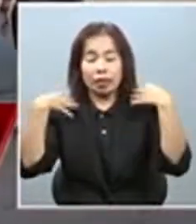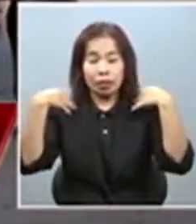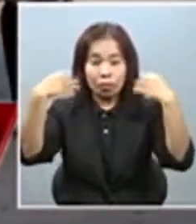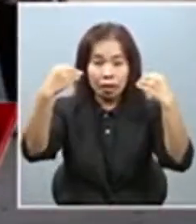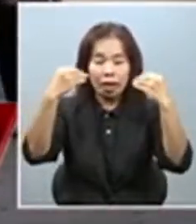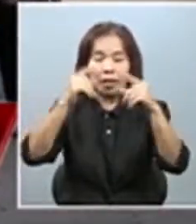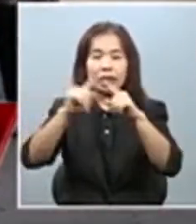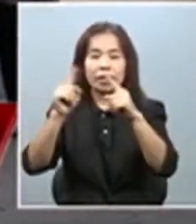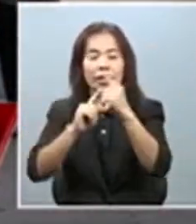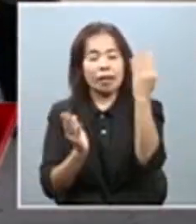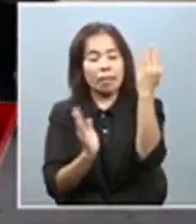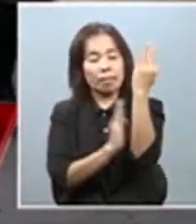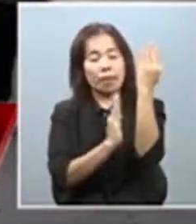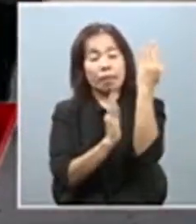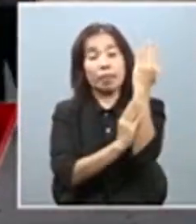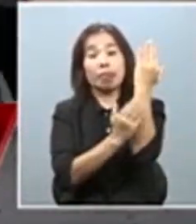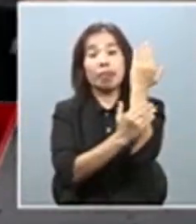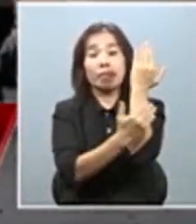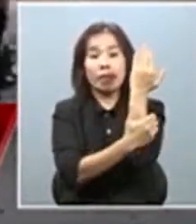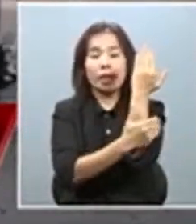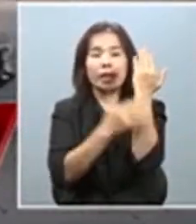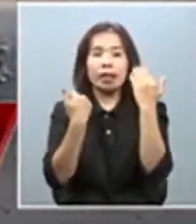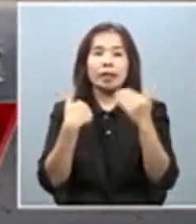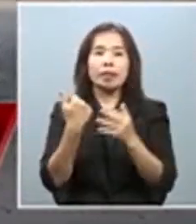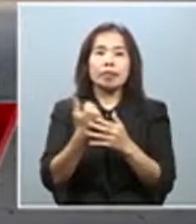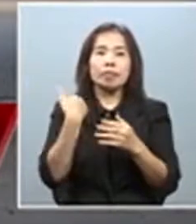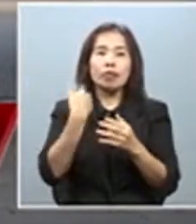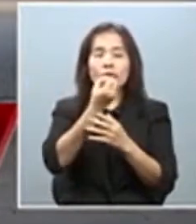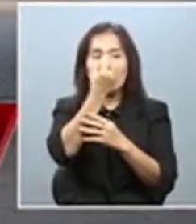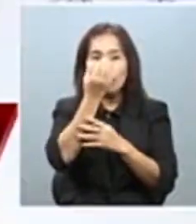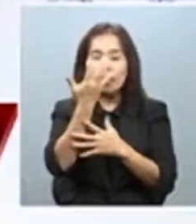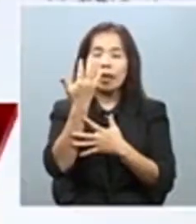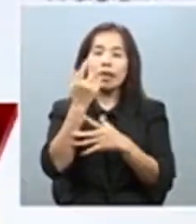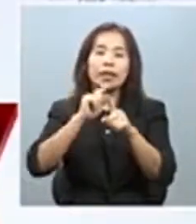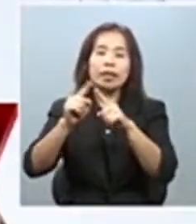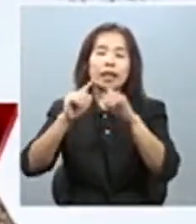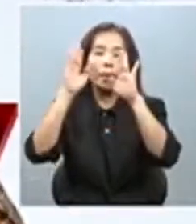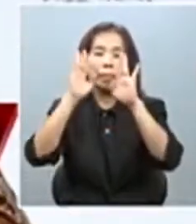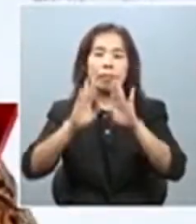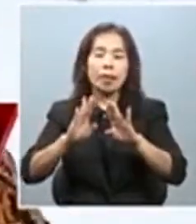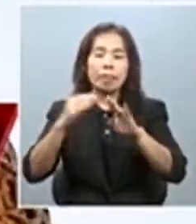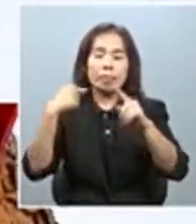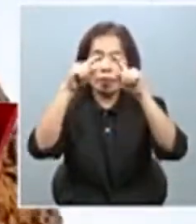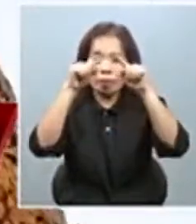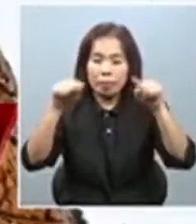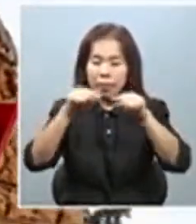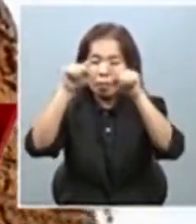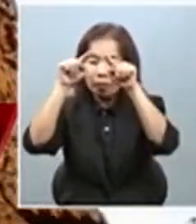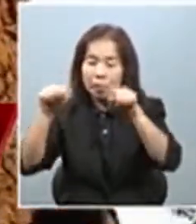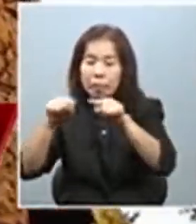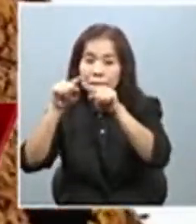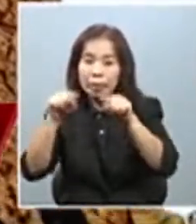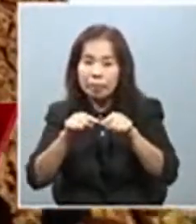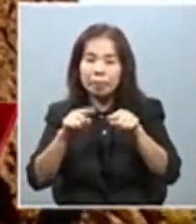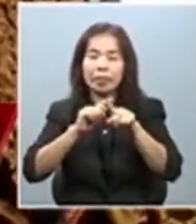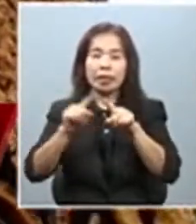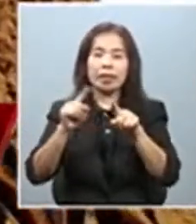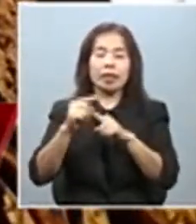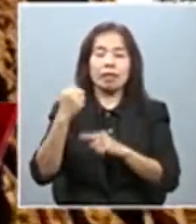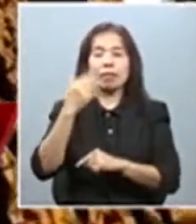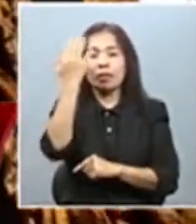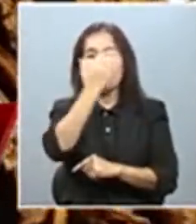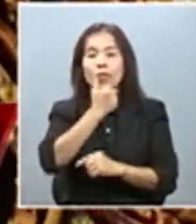ครับลายหงคาบสร้อยดอกไม้นะครับลายเฟื่องอุบะรูปสามเหลี่ยมสลับฟันปลานี่สวยงามมากเลยน้องกวาง